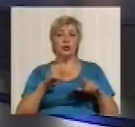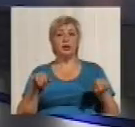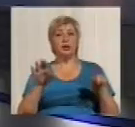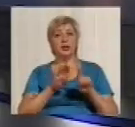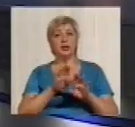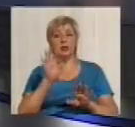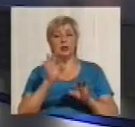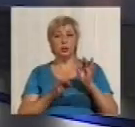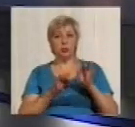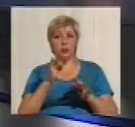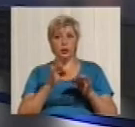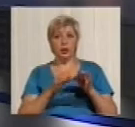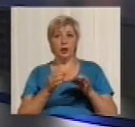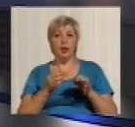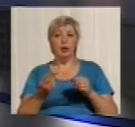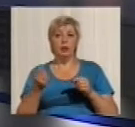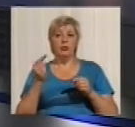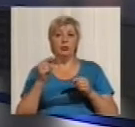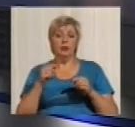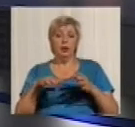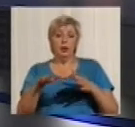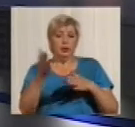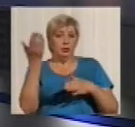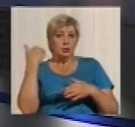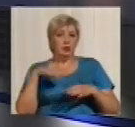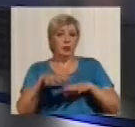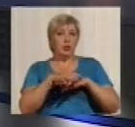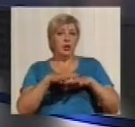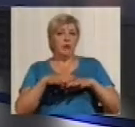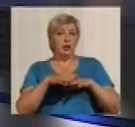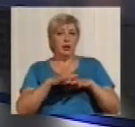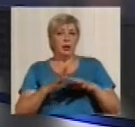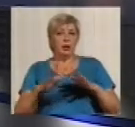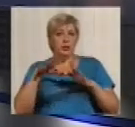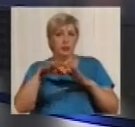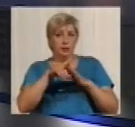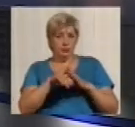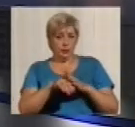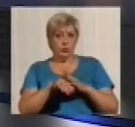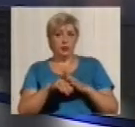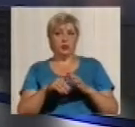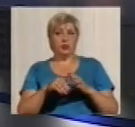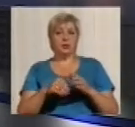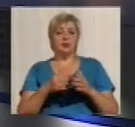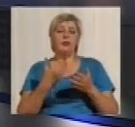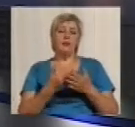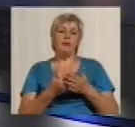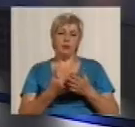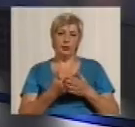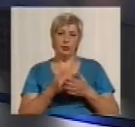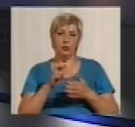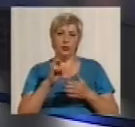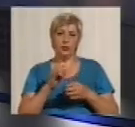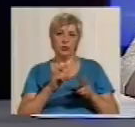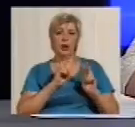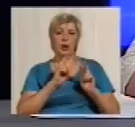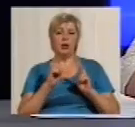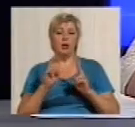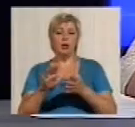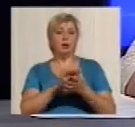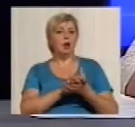що це тоді громадськість включилась, це так? Вроді би, яка-то